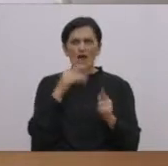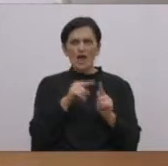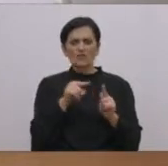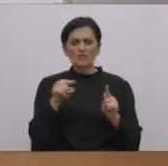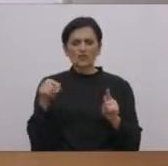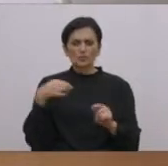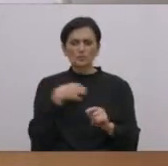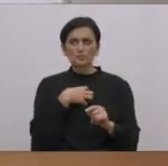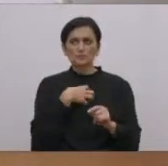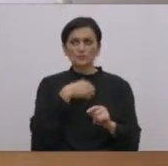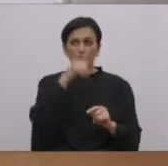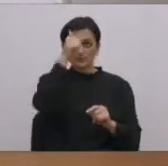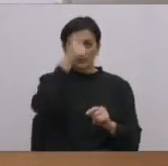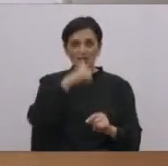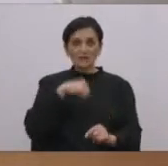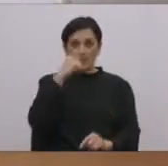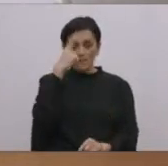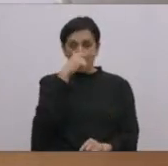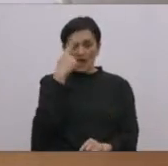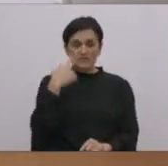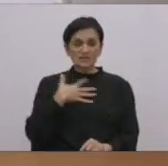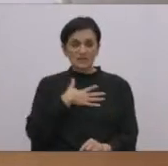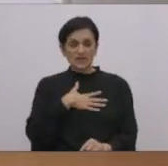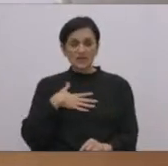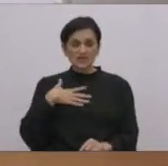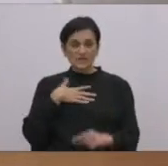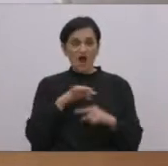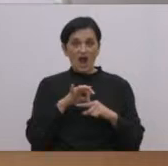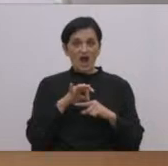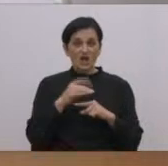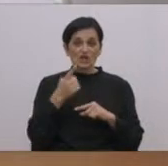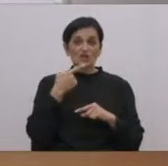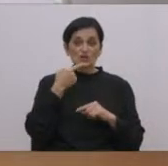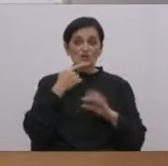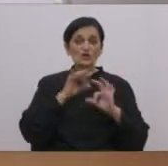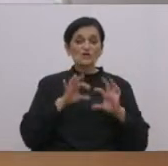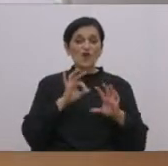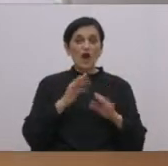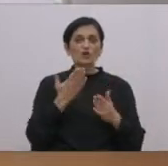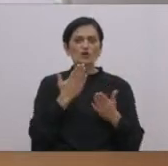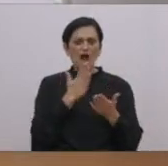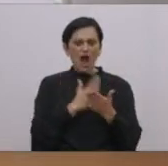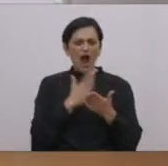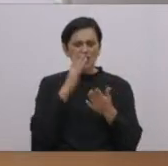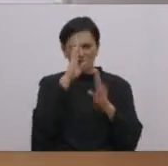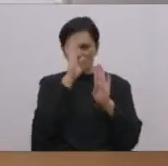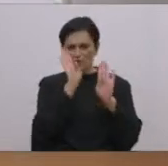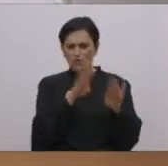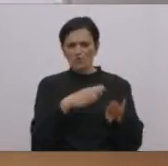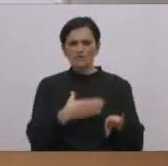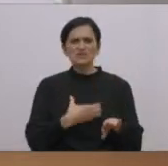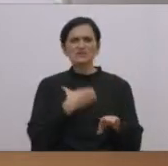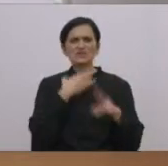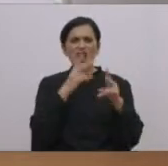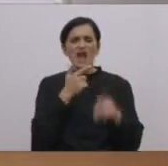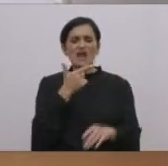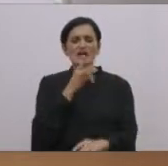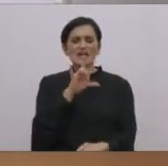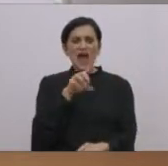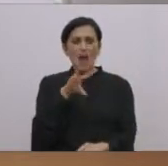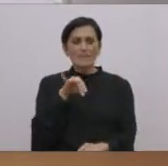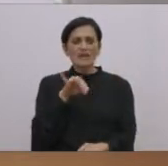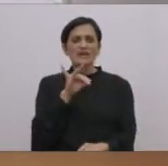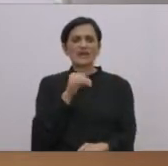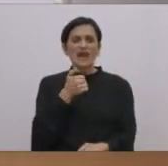მნიშვნელოვანი ძეგლის ბედი გვაღელვებს და იქნებ გვამცნოთ. სავალალო დღეში რომ არის და მიტოვებული გრემი,